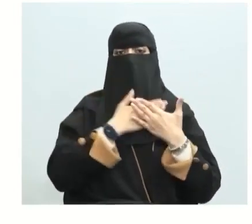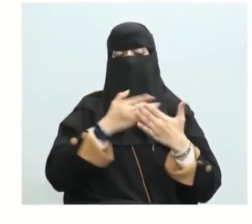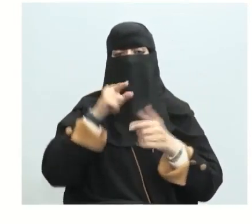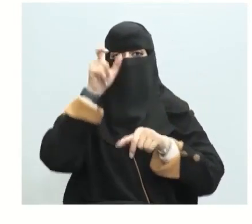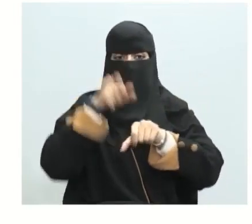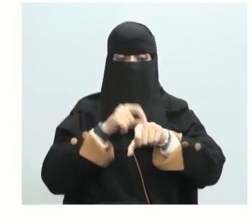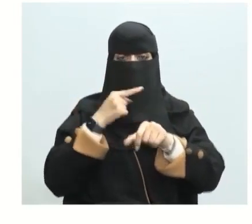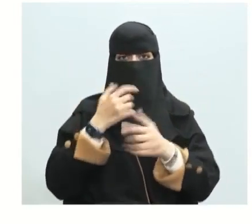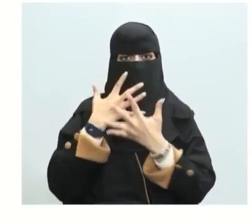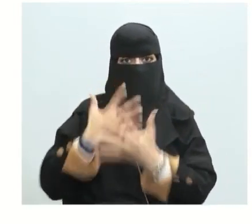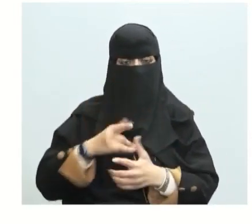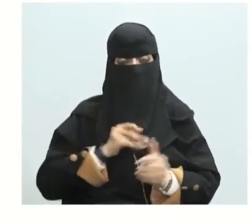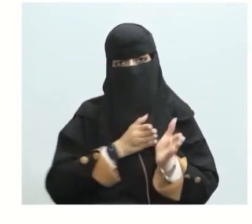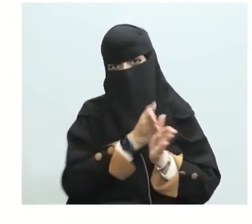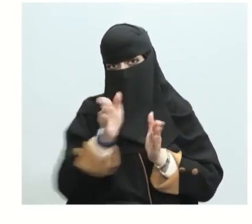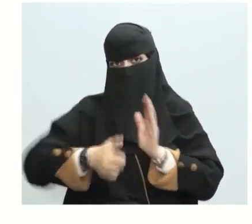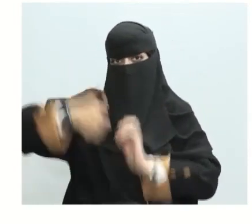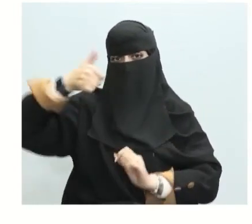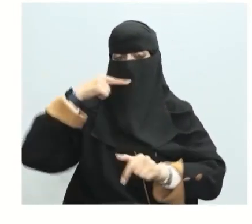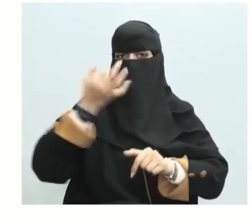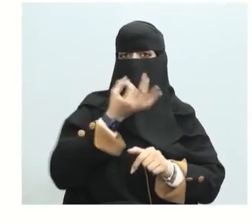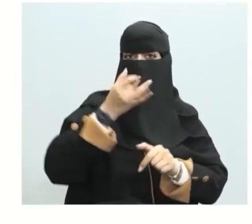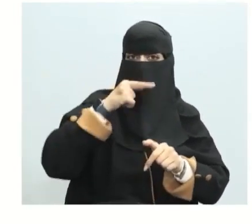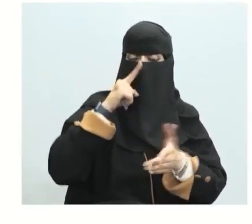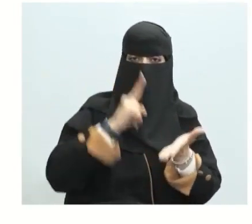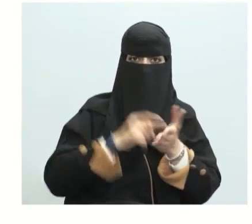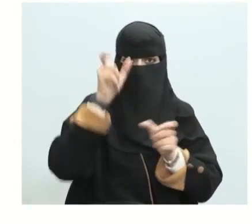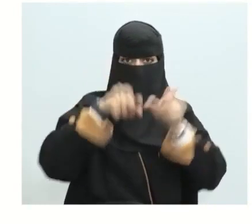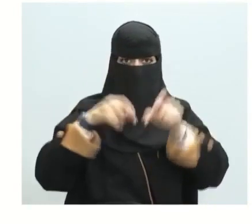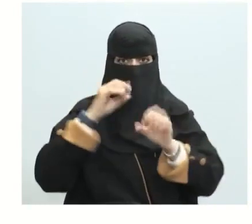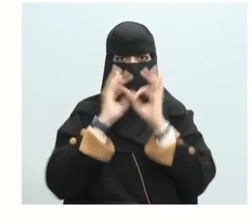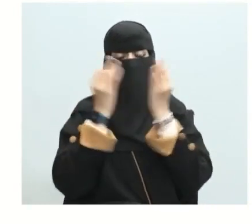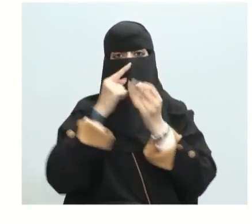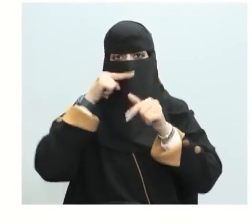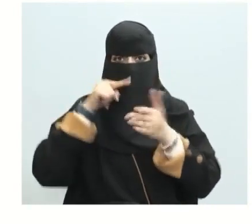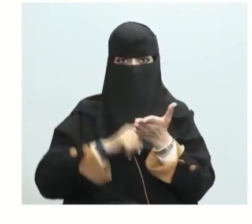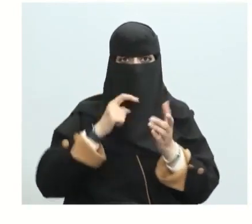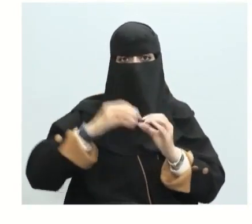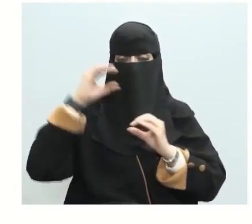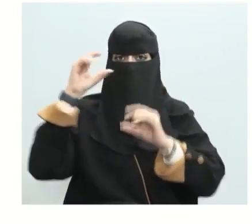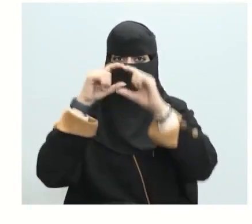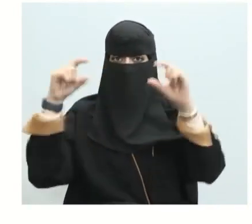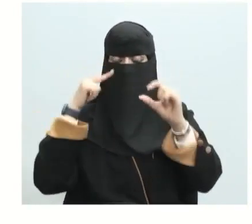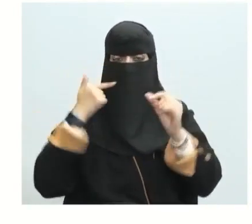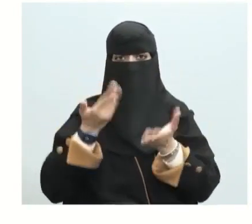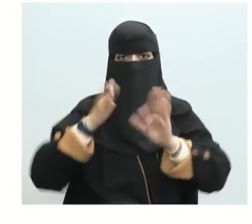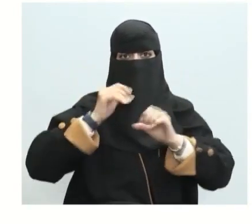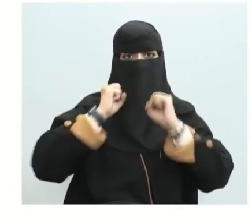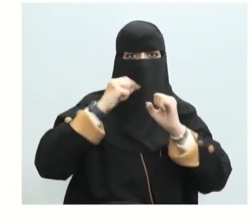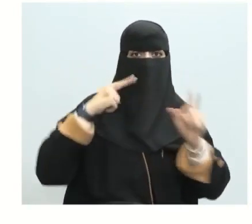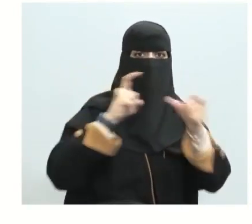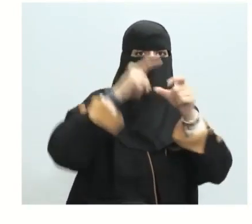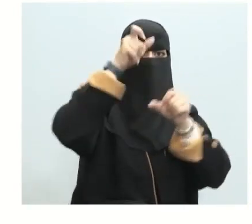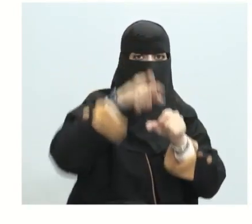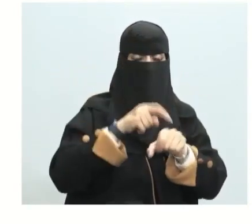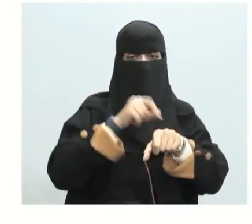وافسح لنفسك طريقا للنجاح يقول علماء الاج اماع ان قوه الكلمه تفوق اعظم قوه توصل لها